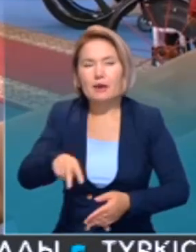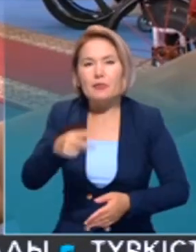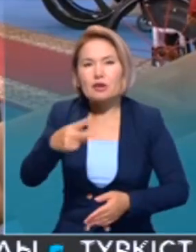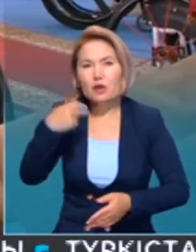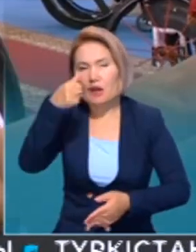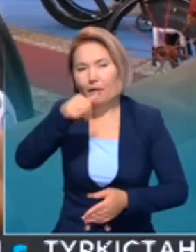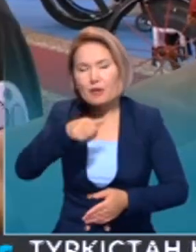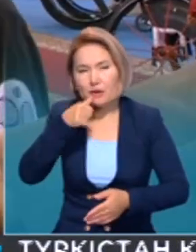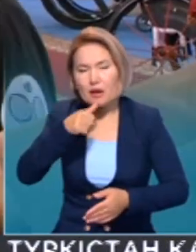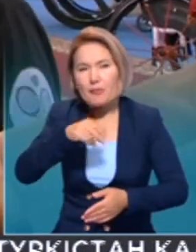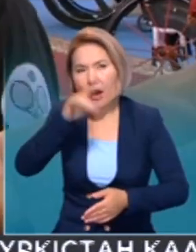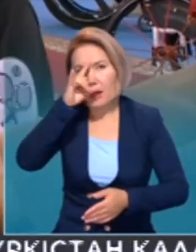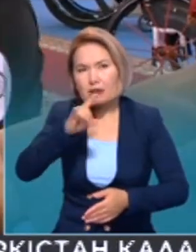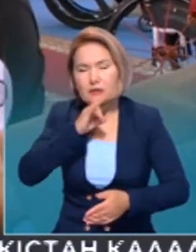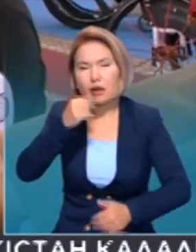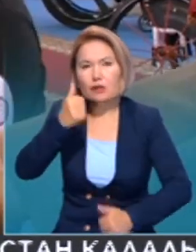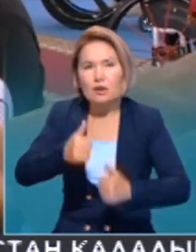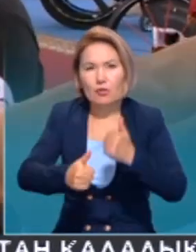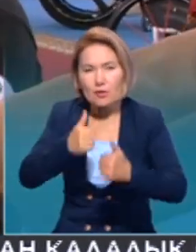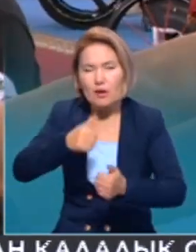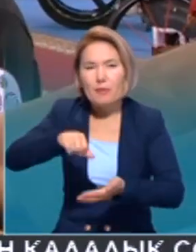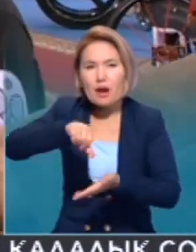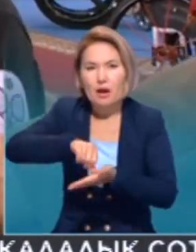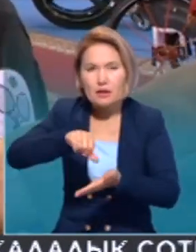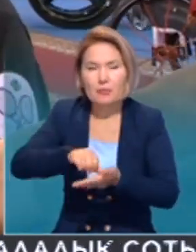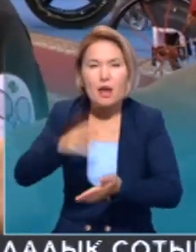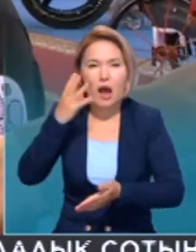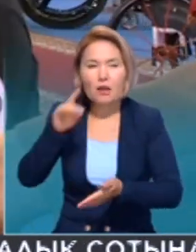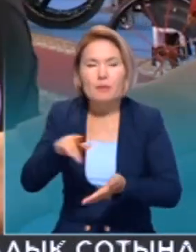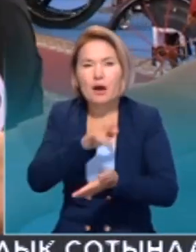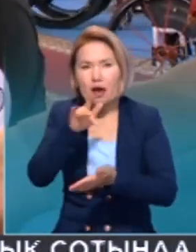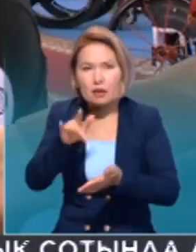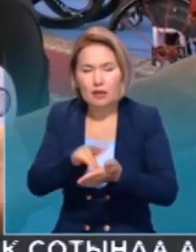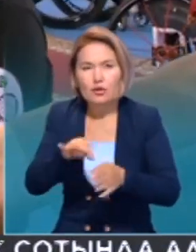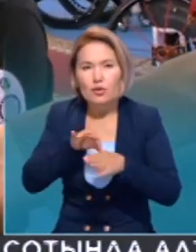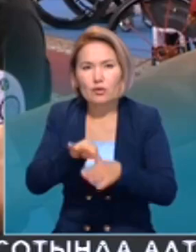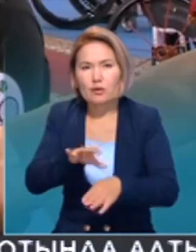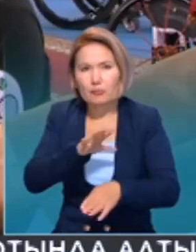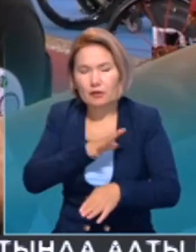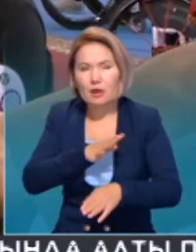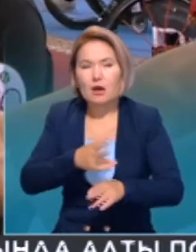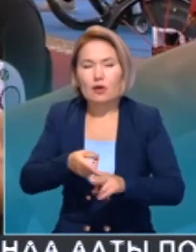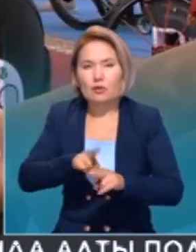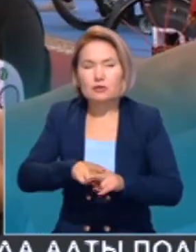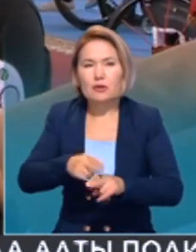2022 чемпион Қазақстан бірінші турниріміз Алматы қаласында өтті. Содан енді